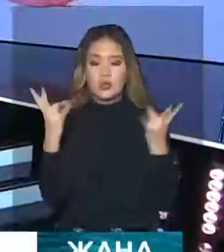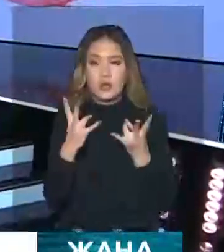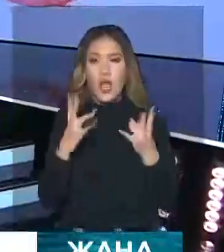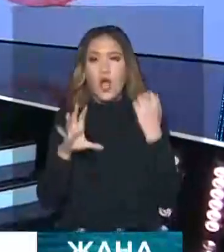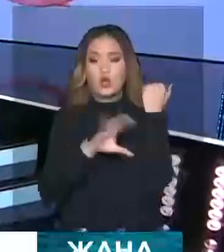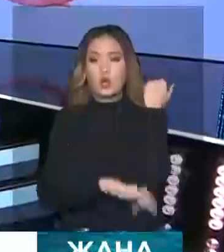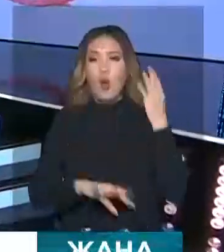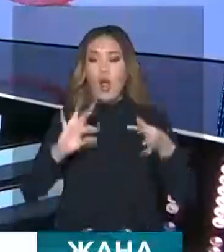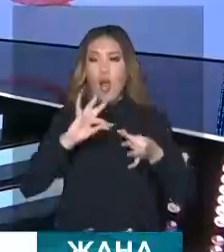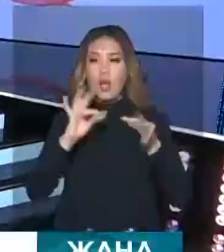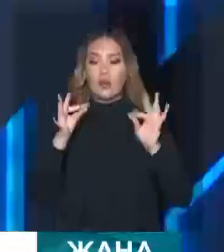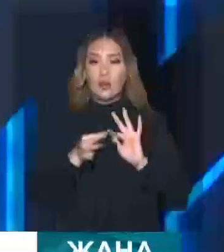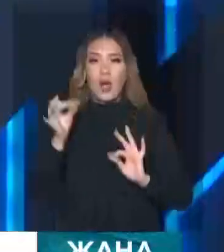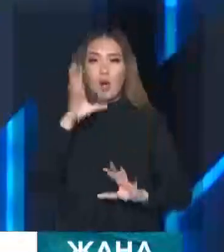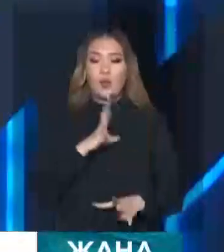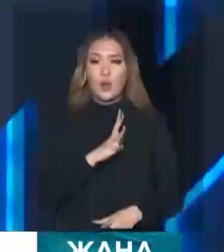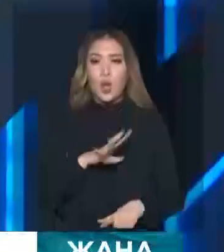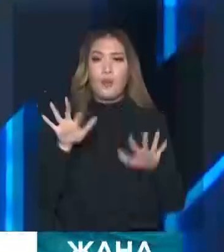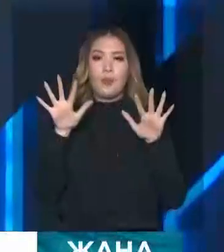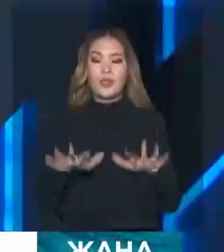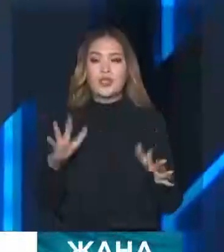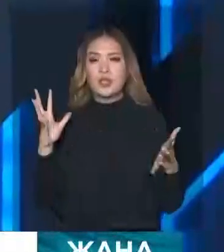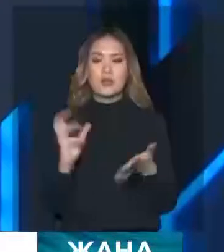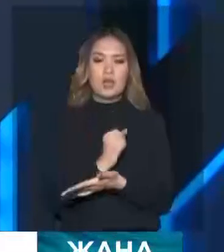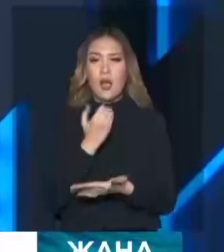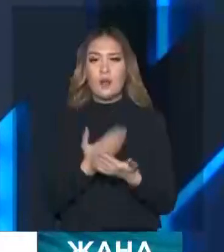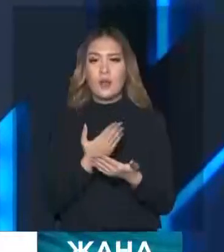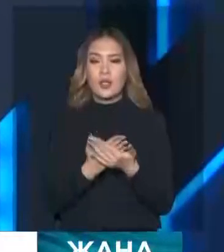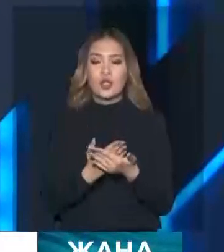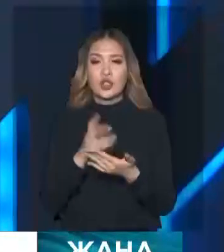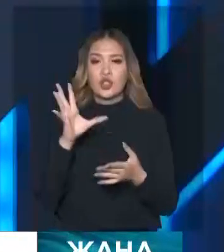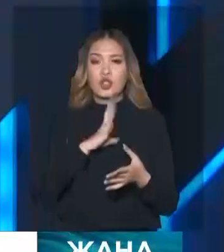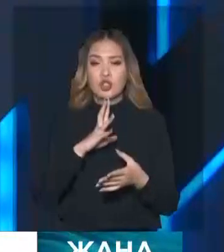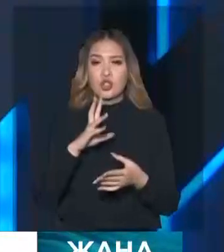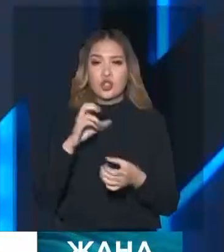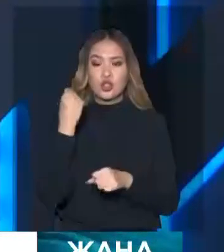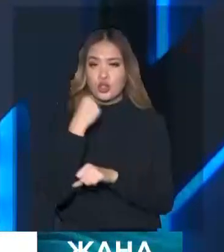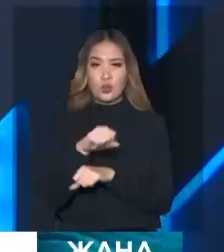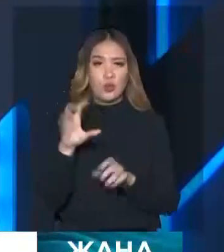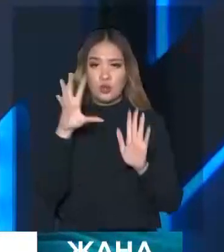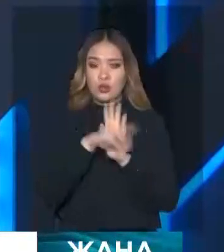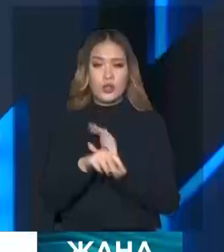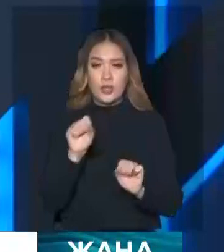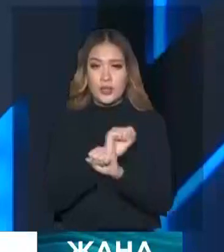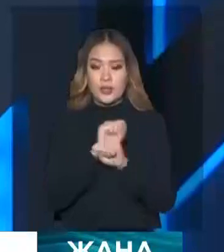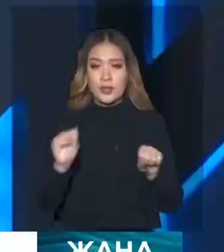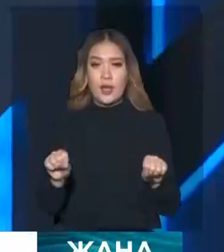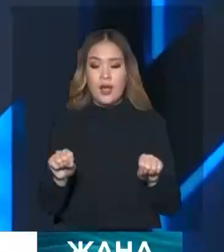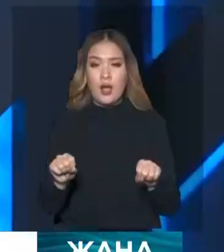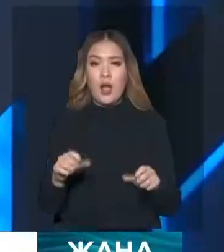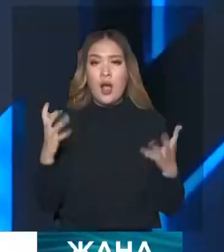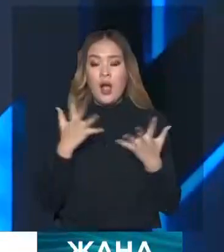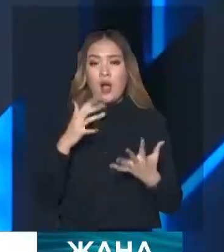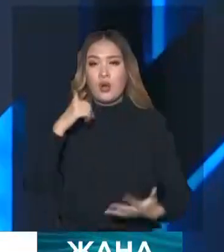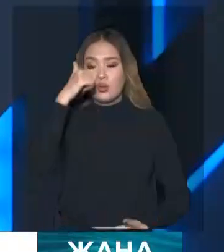соңғы олимпиадаларда жүлделі орын алып келгендер, жаңа жүлдегер атанғандар, чемпиондар олар кірмейді ме сонда? Оның қай жылдан